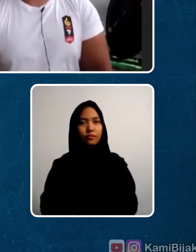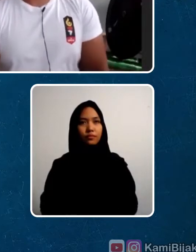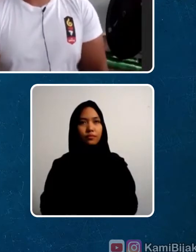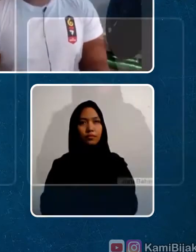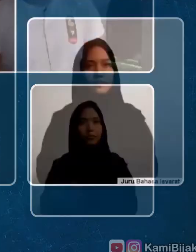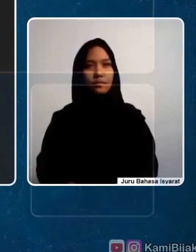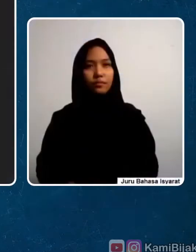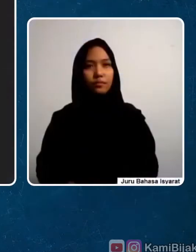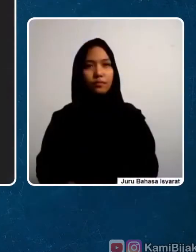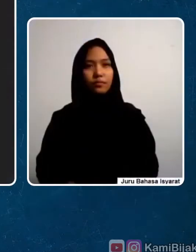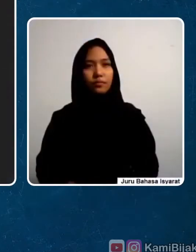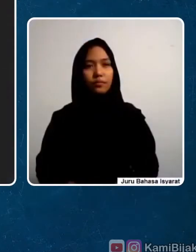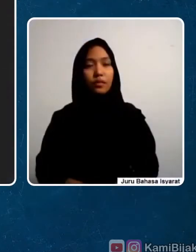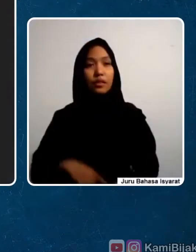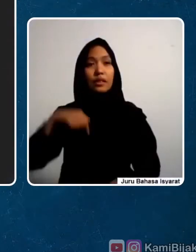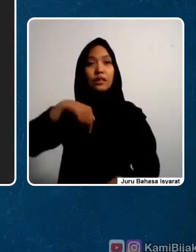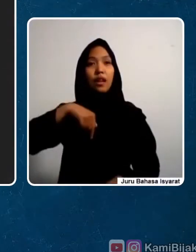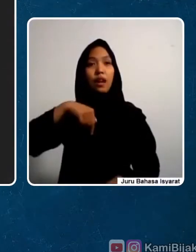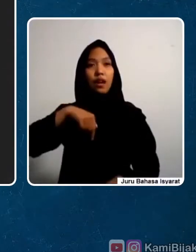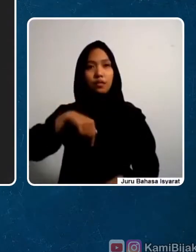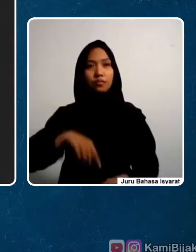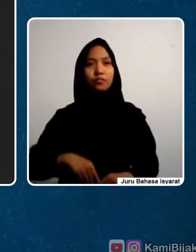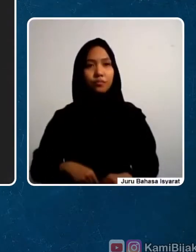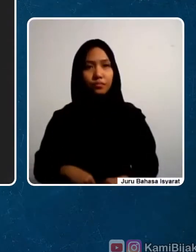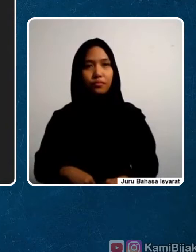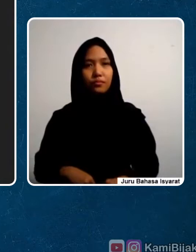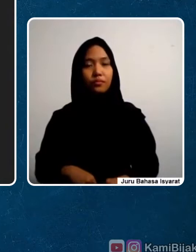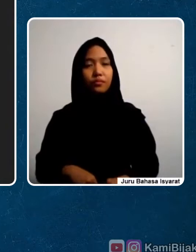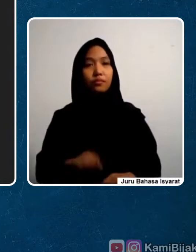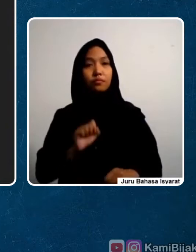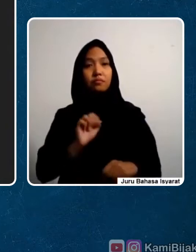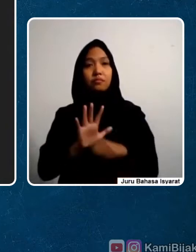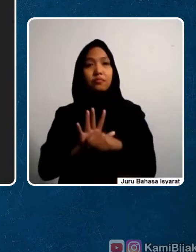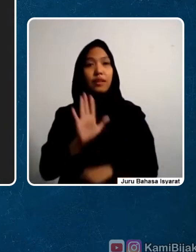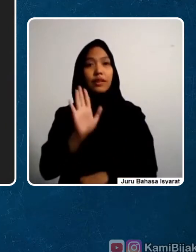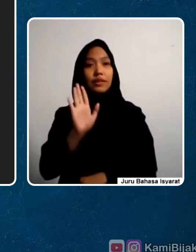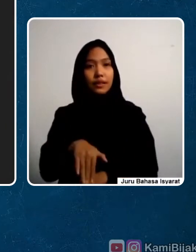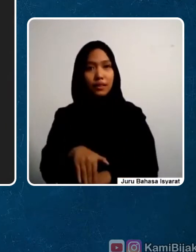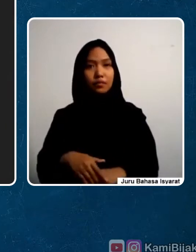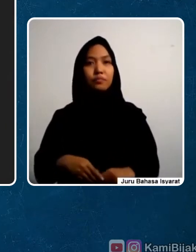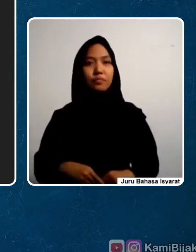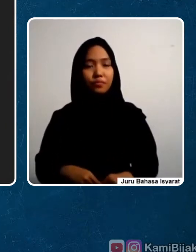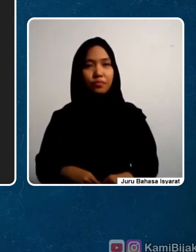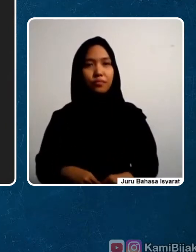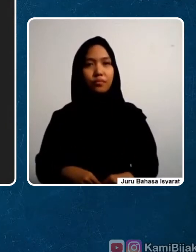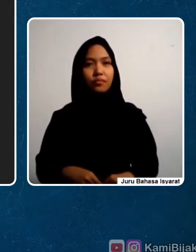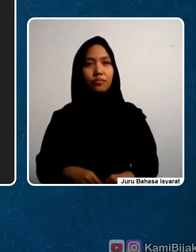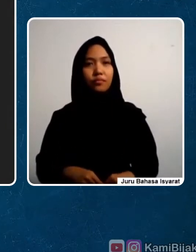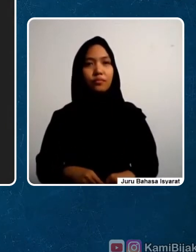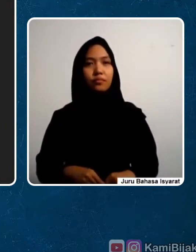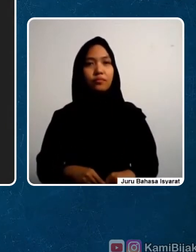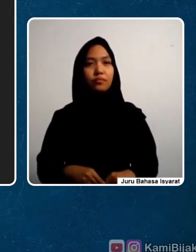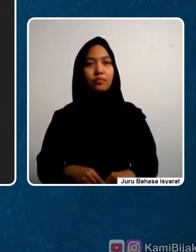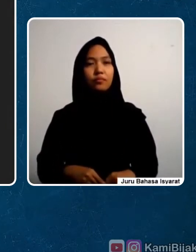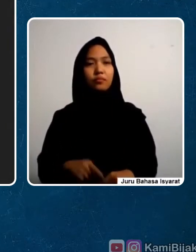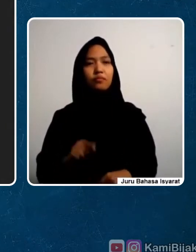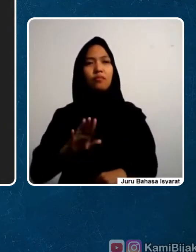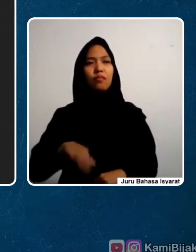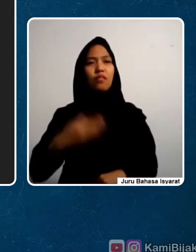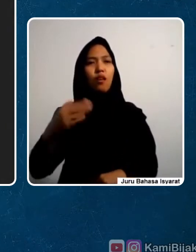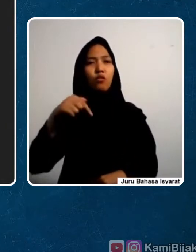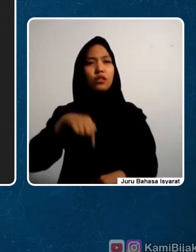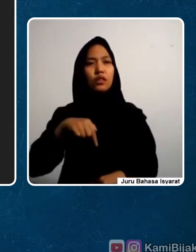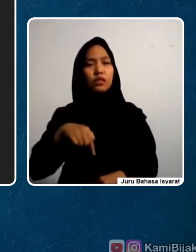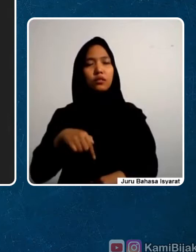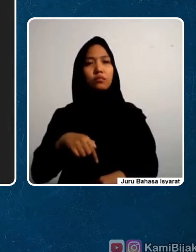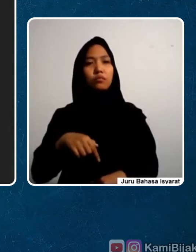Kalau sekarang ada pandemi COVID-19 ini ya, jadi tahun kemarin gitu kami atlet Indonesia